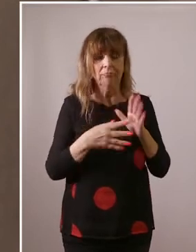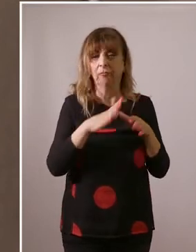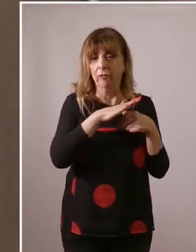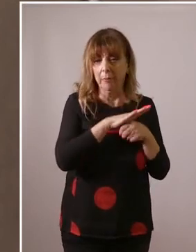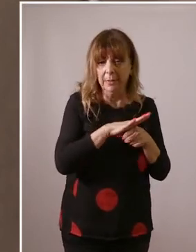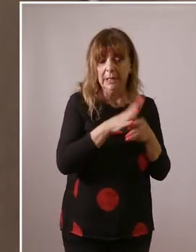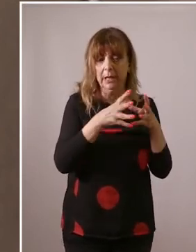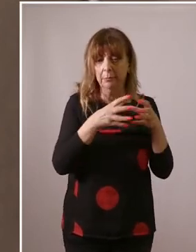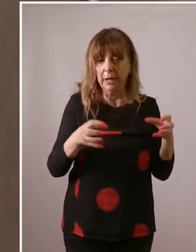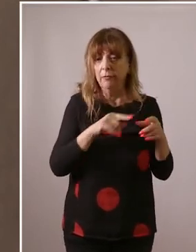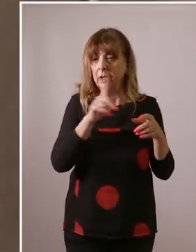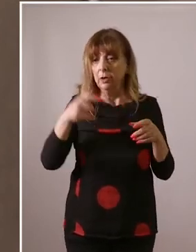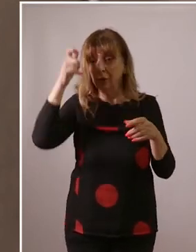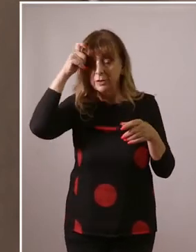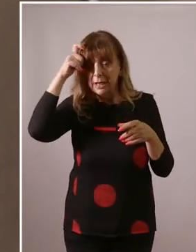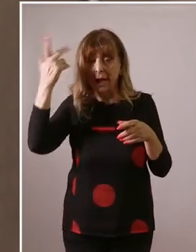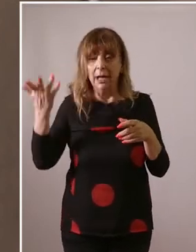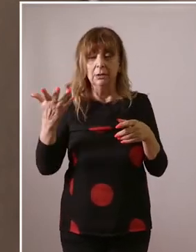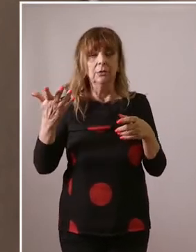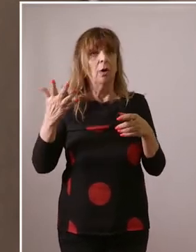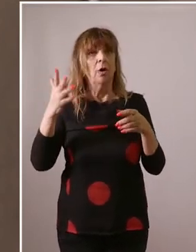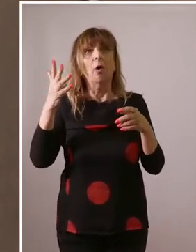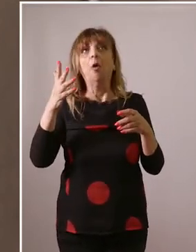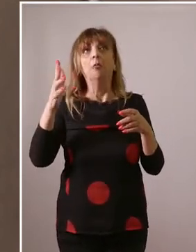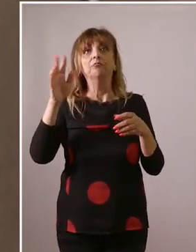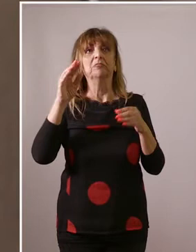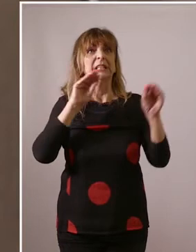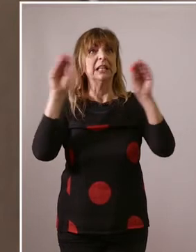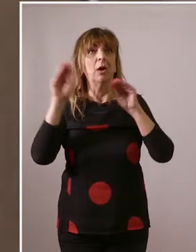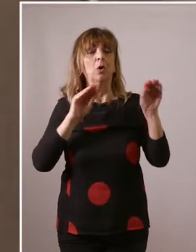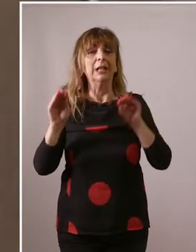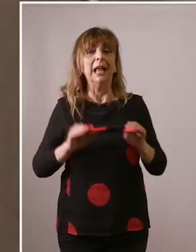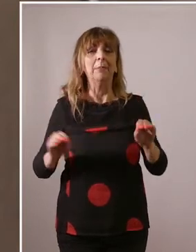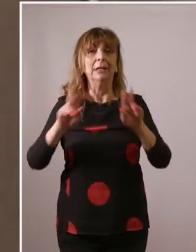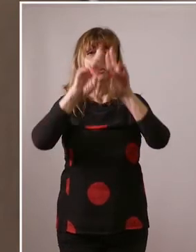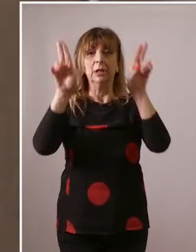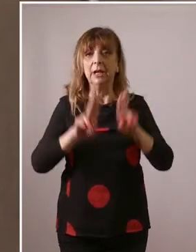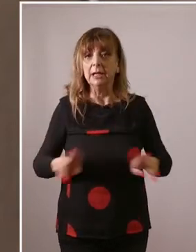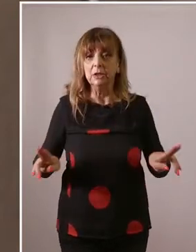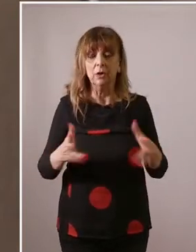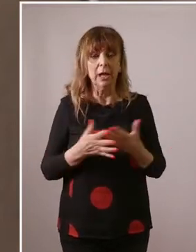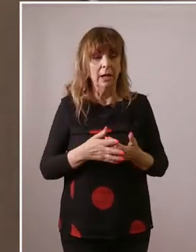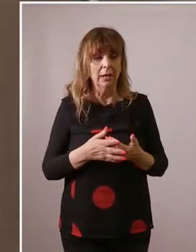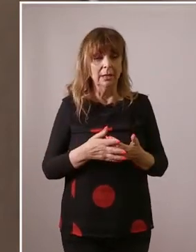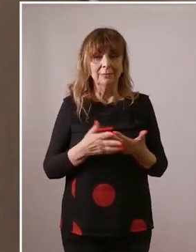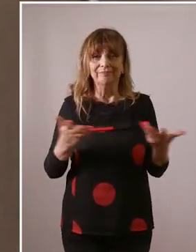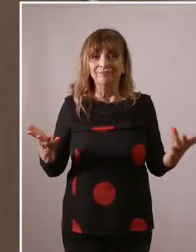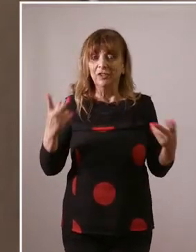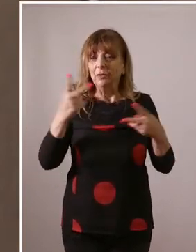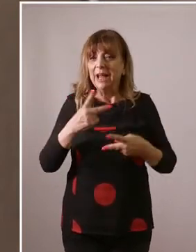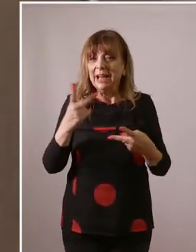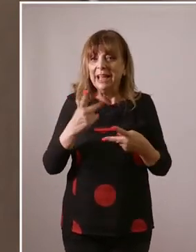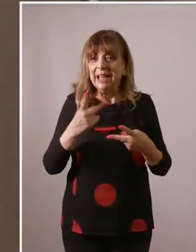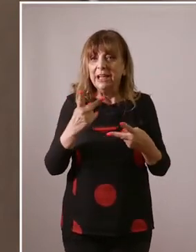fino a arrivare allo stato l'ordinamento internazionale si è di fronte a una sorta di di realtà cerchi